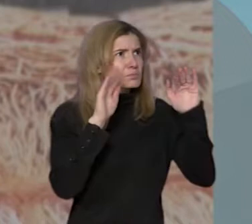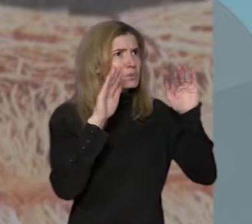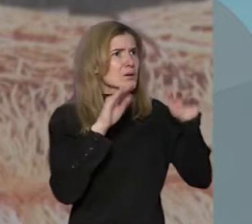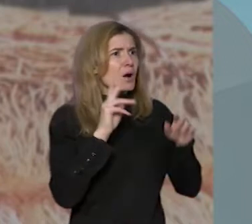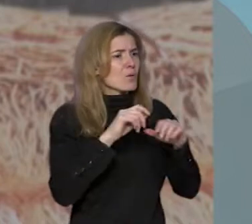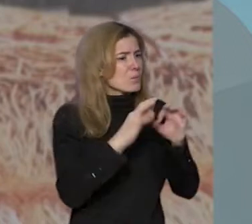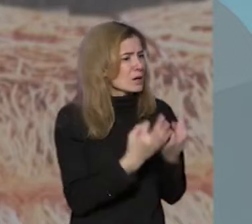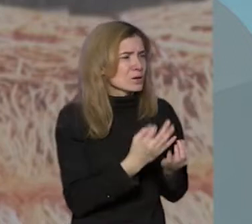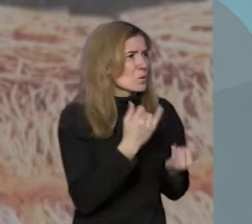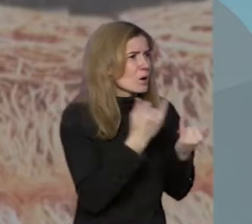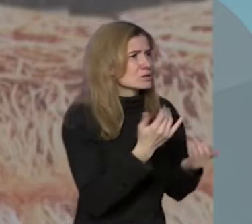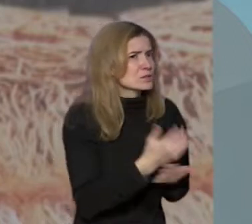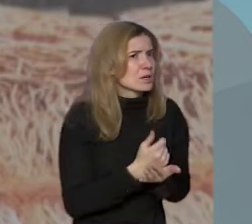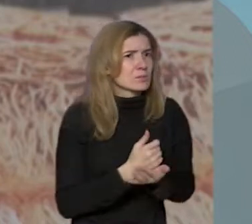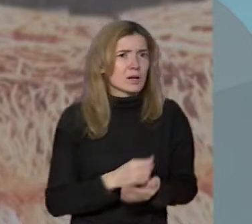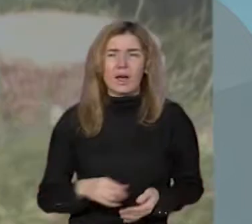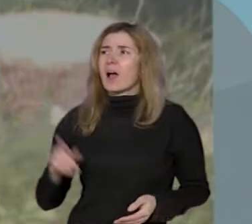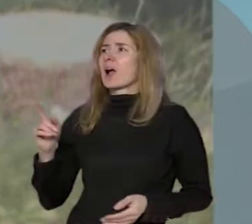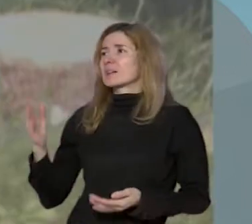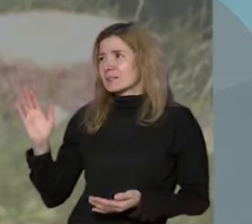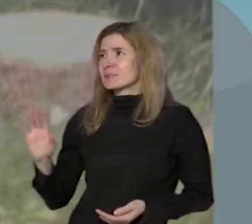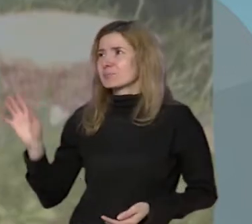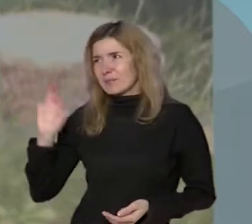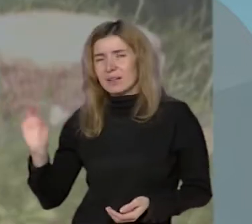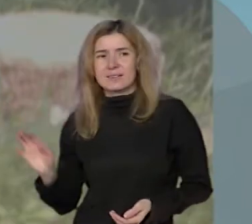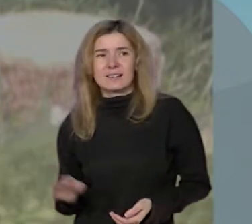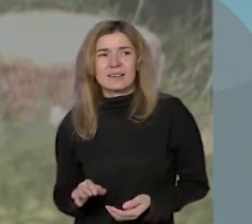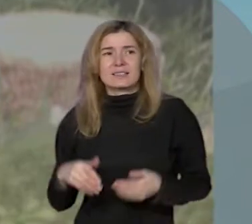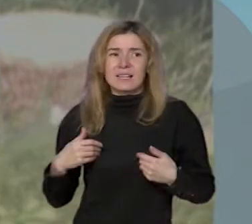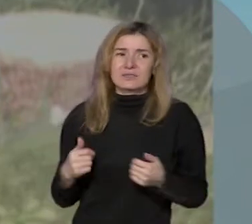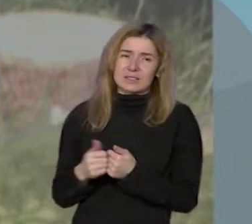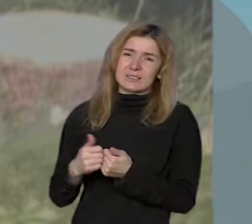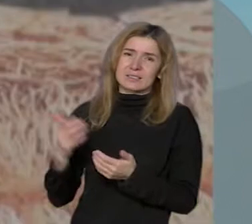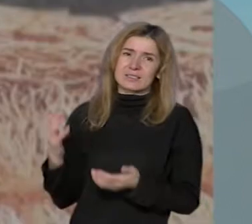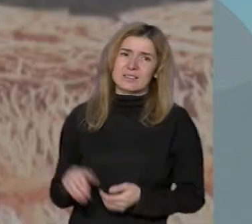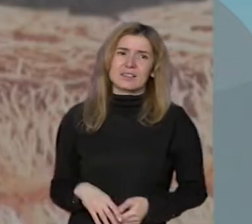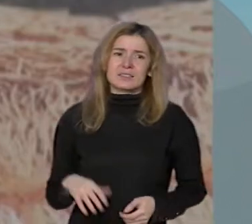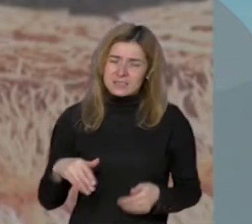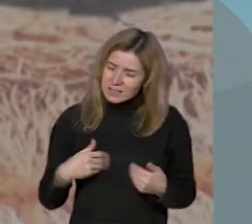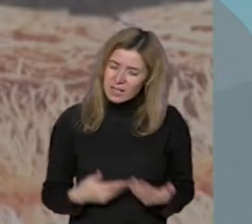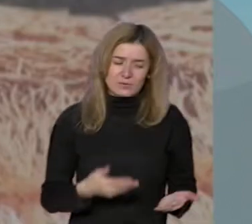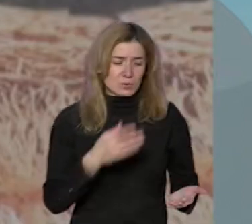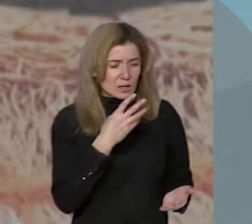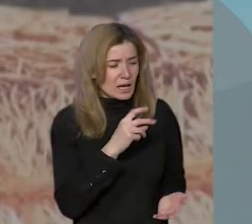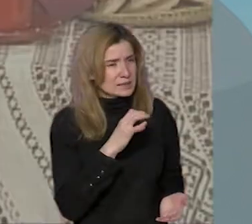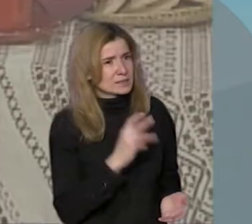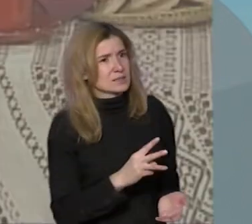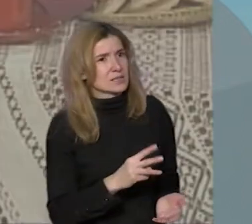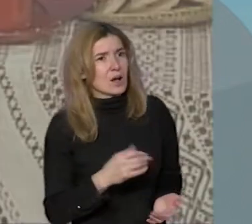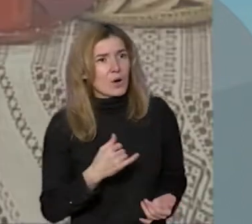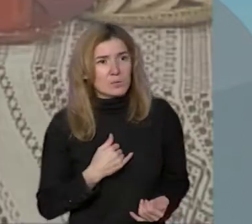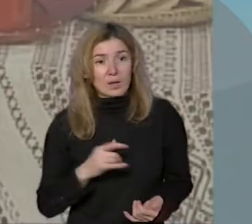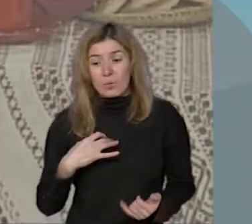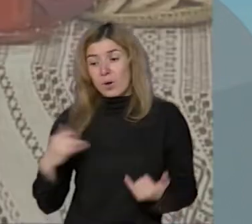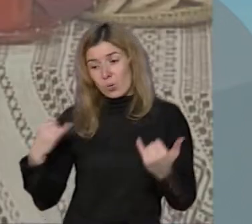ты бараночками угощать собрался? А, это ты, сорока. Здравствуй, соседка. Здравствуй, братец Лесик. А у